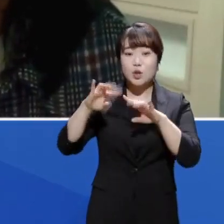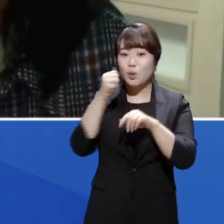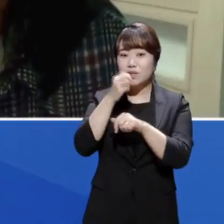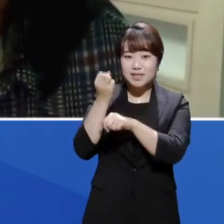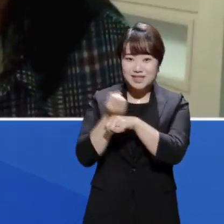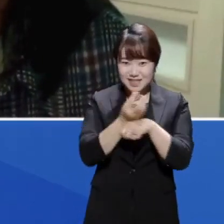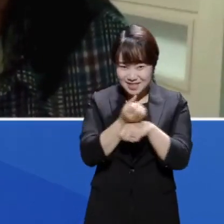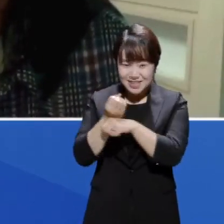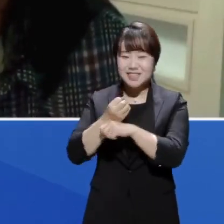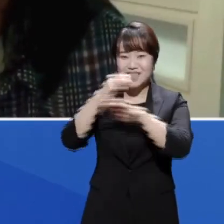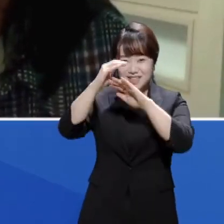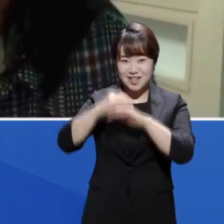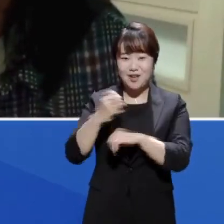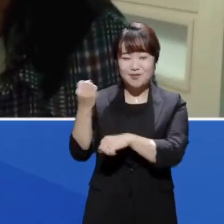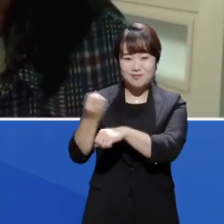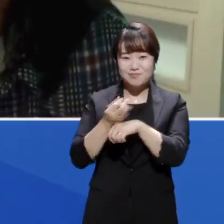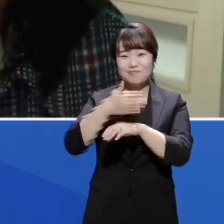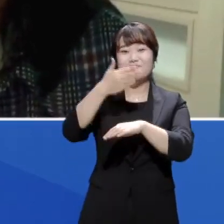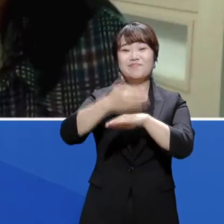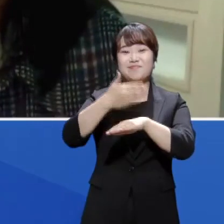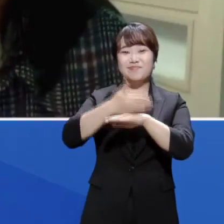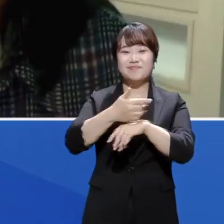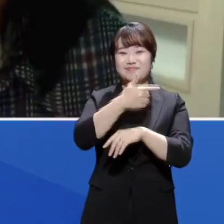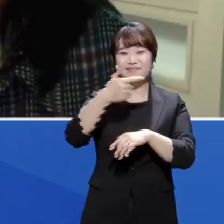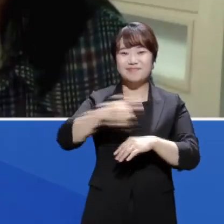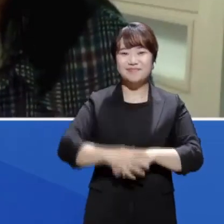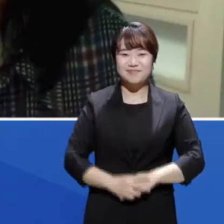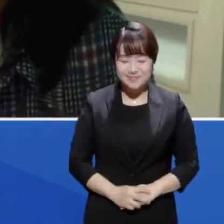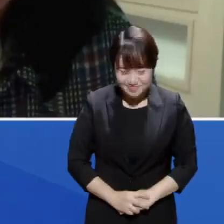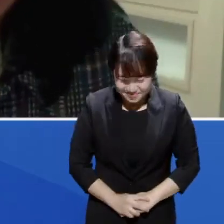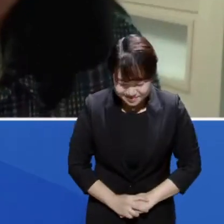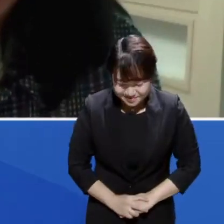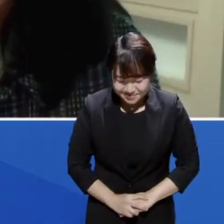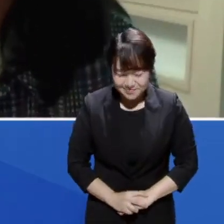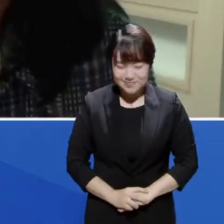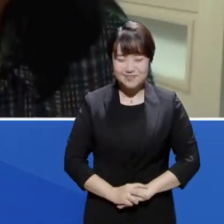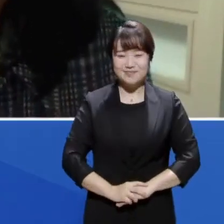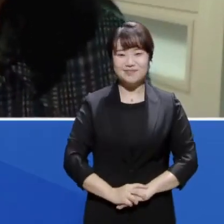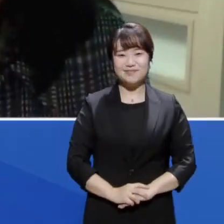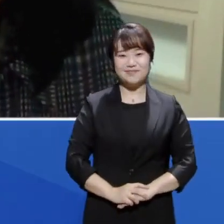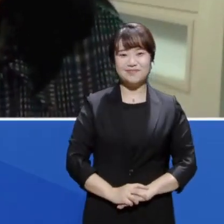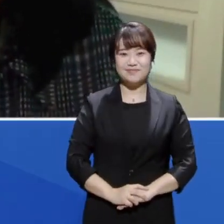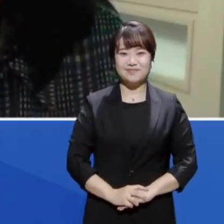강서동행 컨퍼런스에 대해 자세히 알아봤습니다. 오늘 말씀 고맙습니다. 감사합니다.